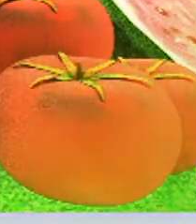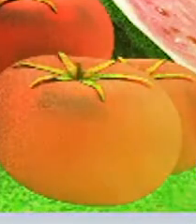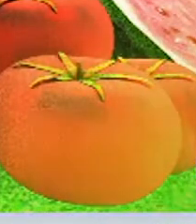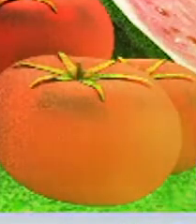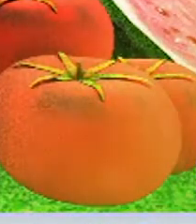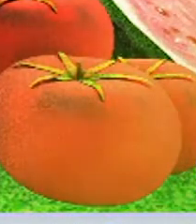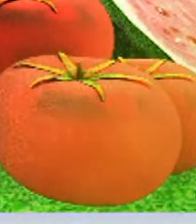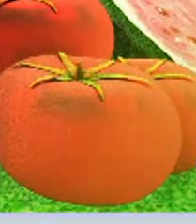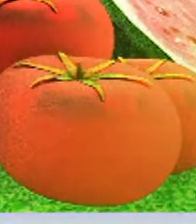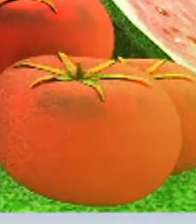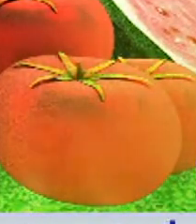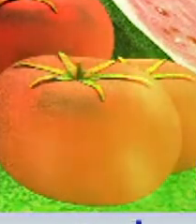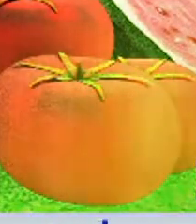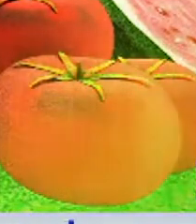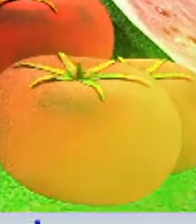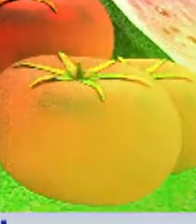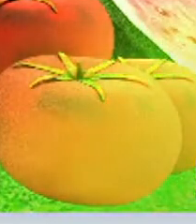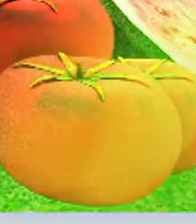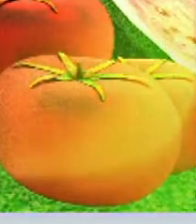คือนโยบายธ.ก.ส.